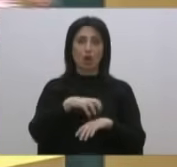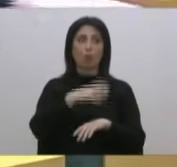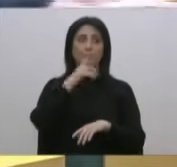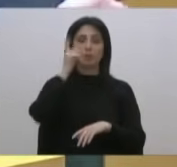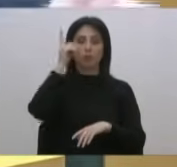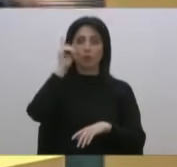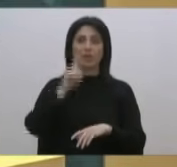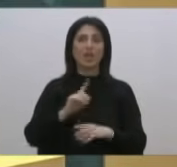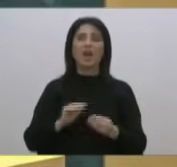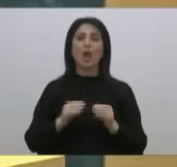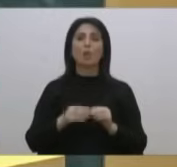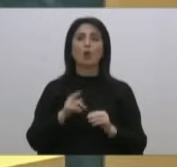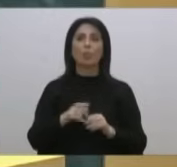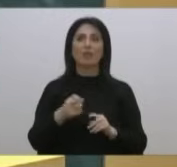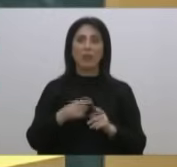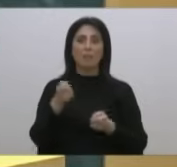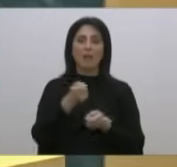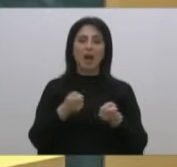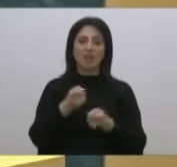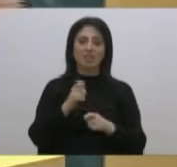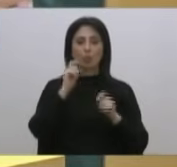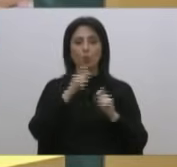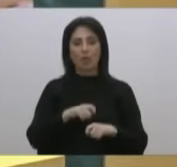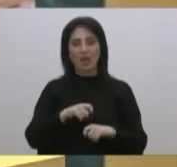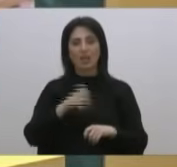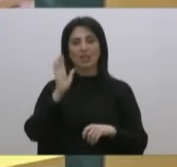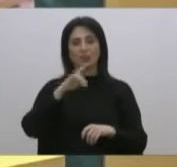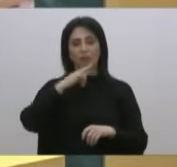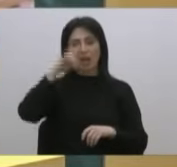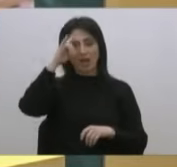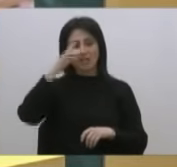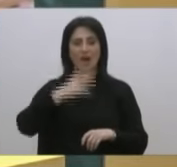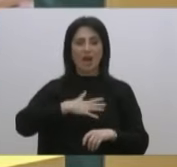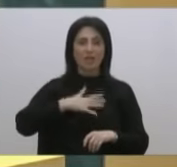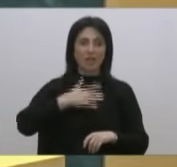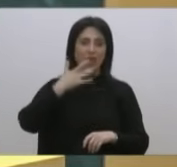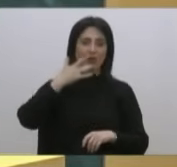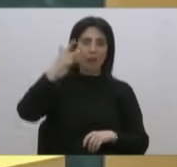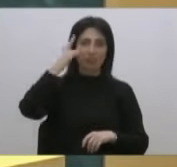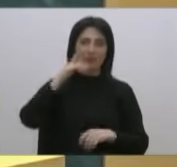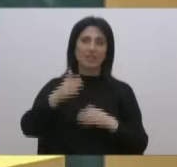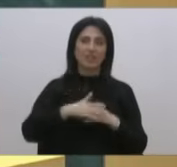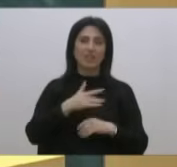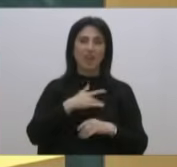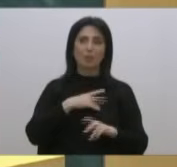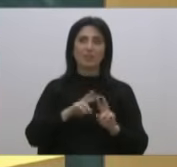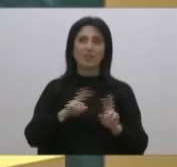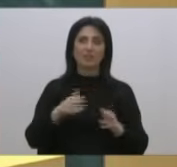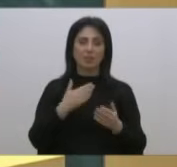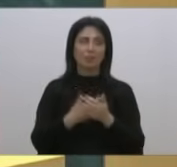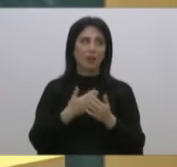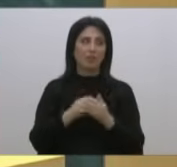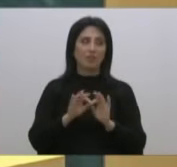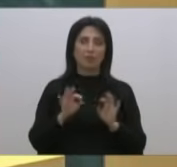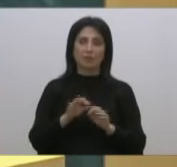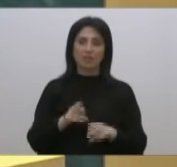კომუნისტების დროინდელი. რა პრობლემა არის მარცვლეულზე? უკრაინა იქნება ყაზახეთი თუ კანადა და ამერიკა? ეგ დაახლოებით იგივეა, მაგალითი რომ